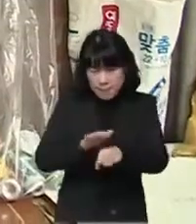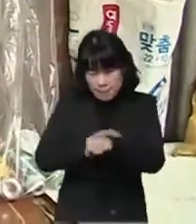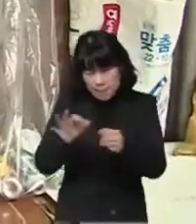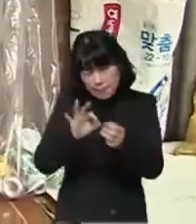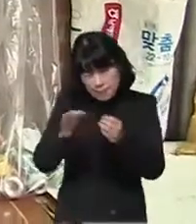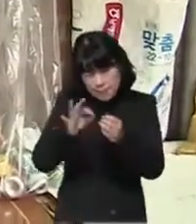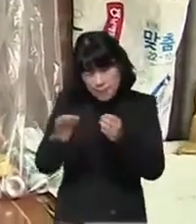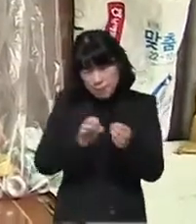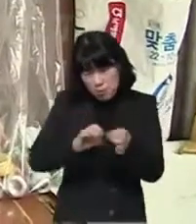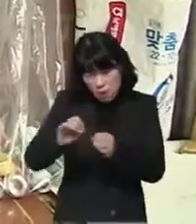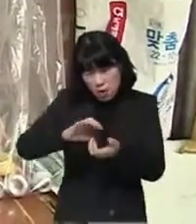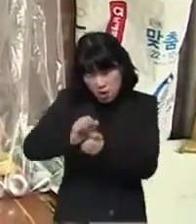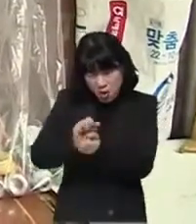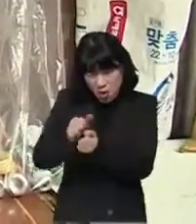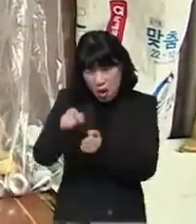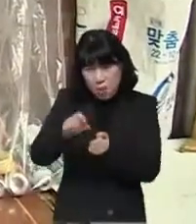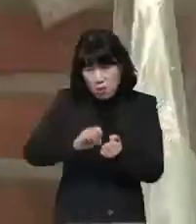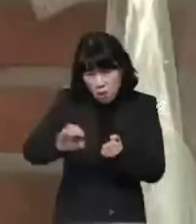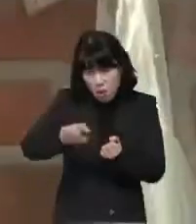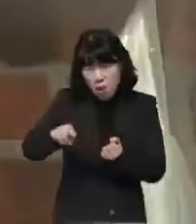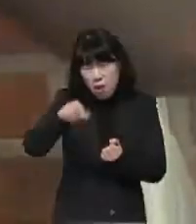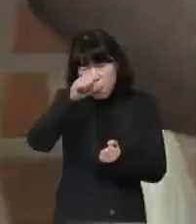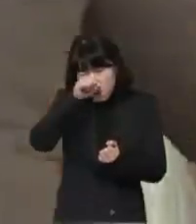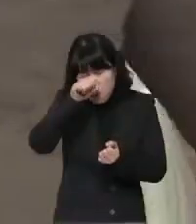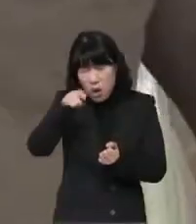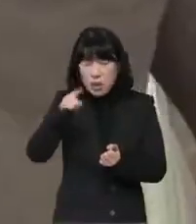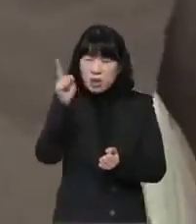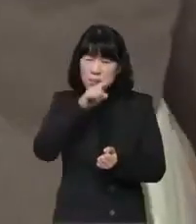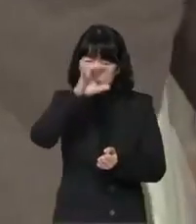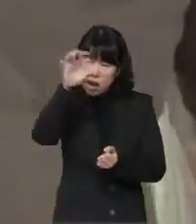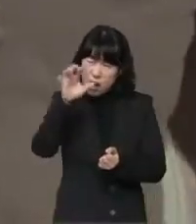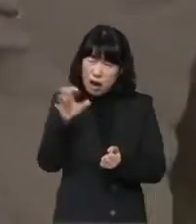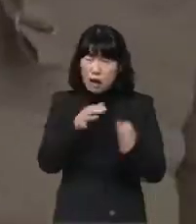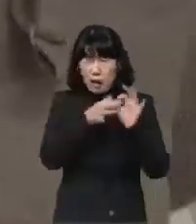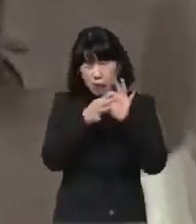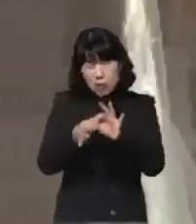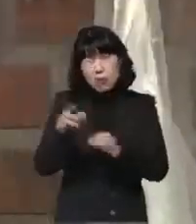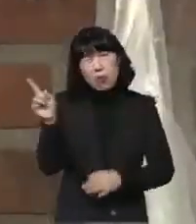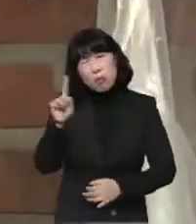악순환은 계속될 수밖에 없습니다. KBC 김재현입니다.